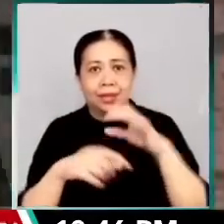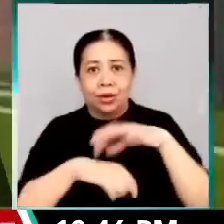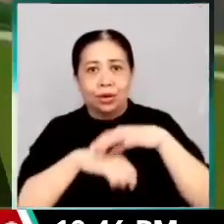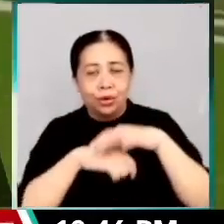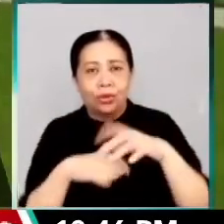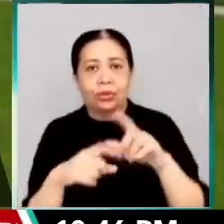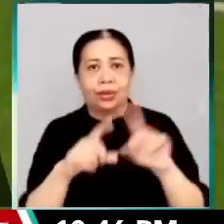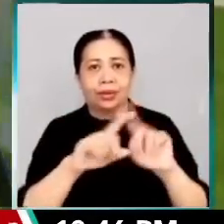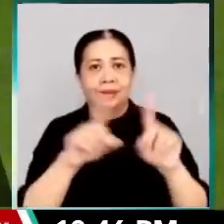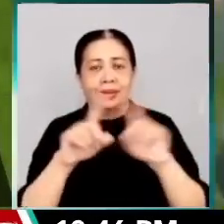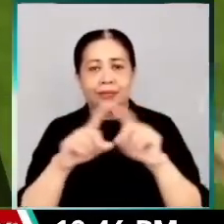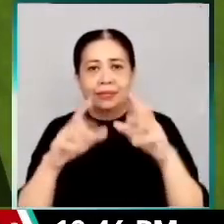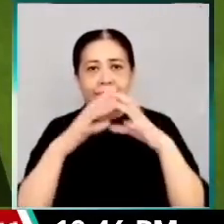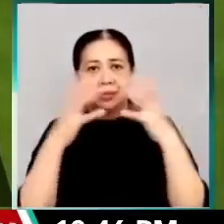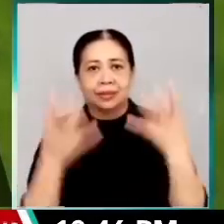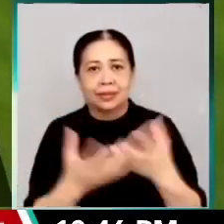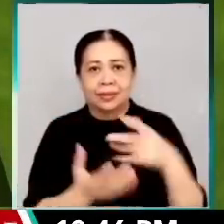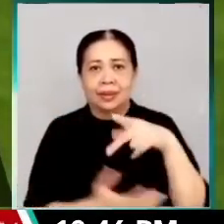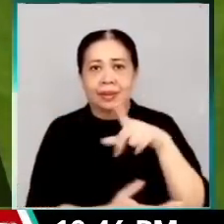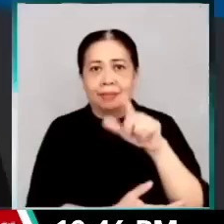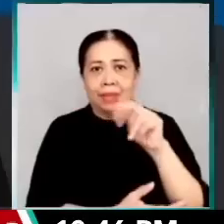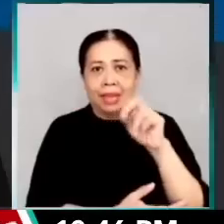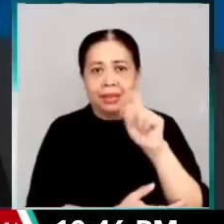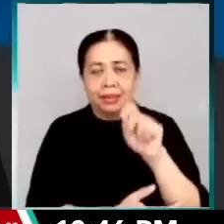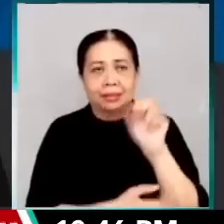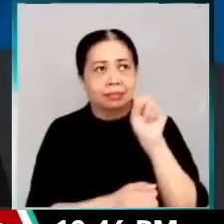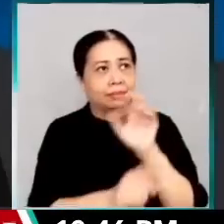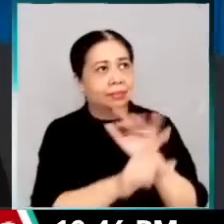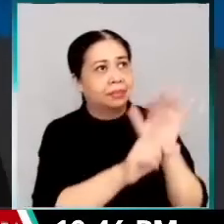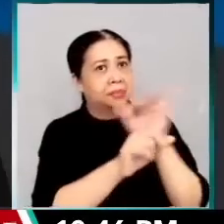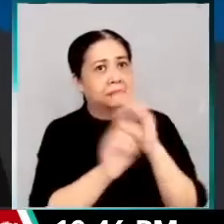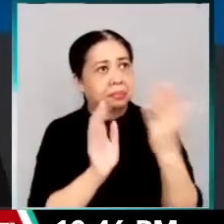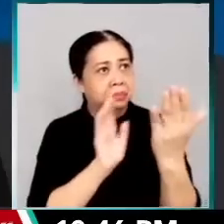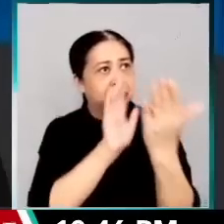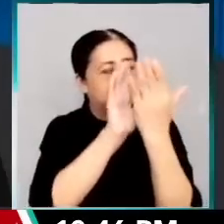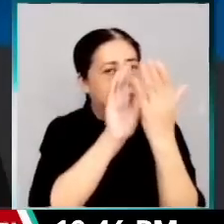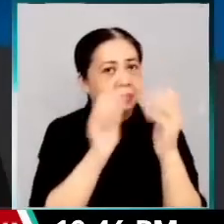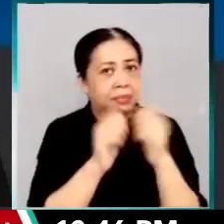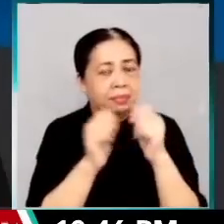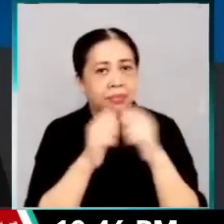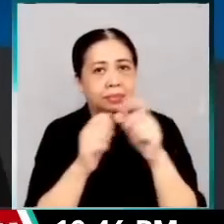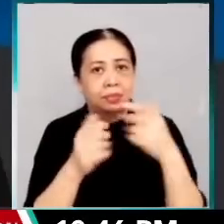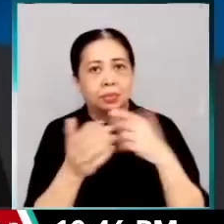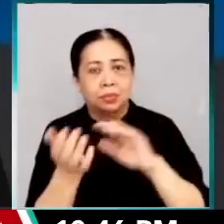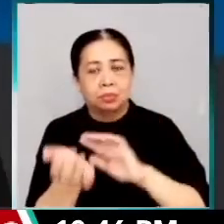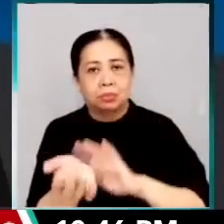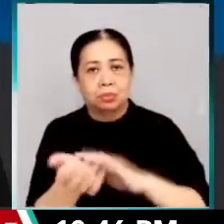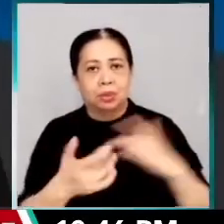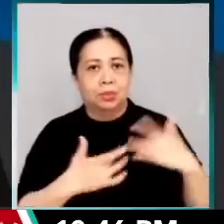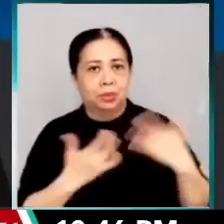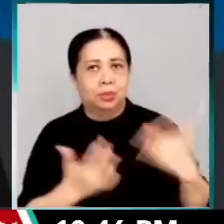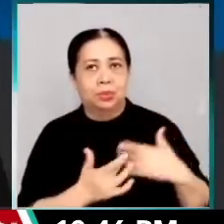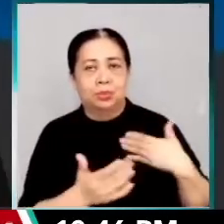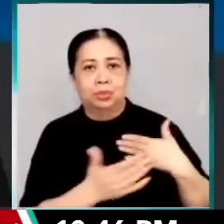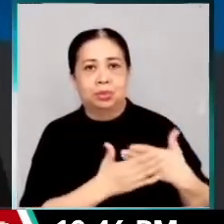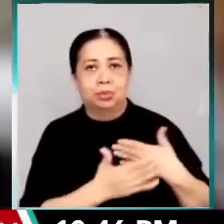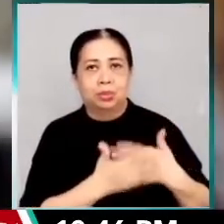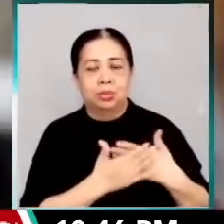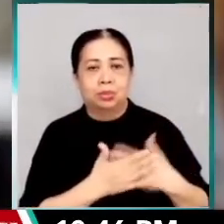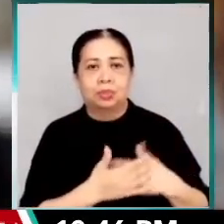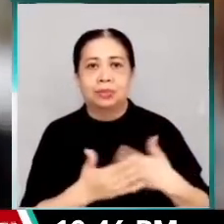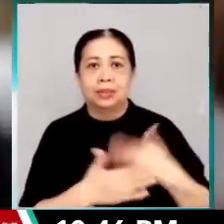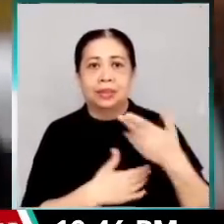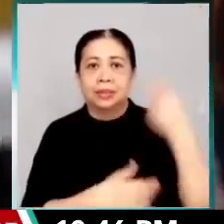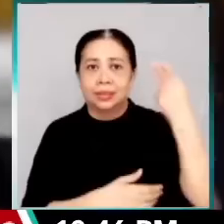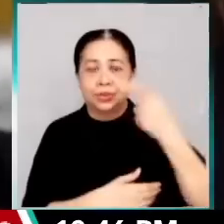pang planeta. Pwede ring maobserbahan ng malapitan ng isang tumitibok na puso. Sa history, may up close and